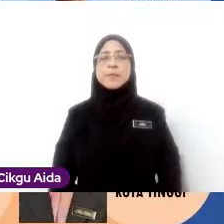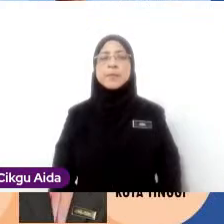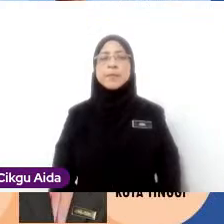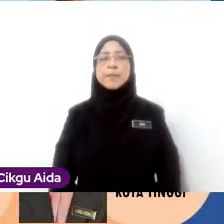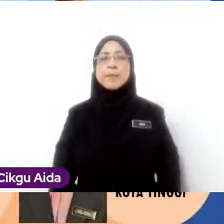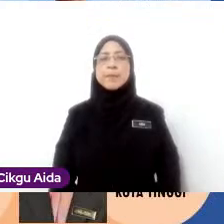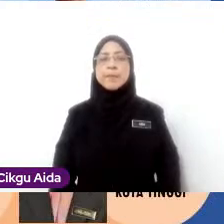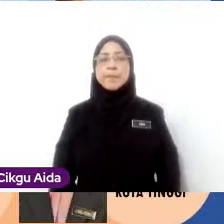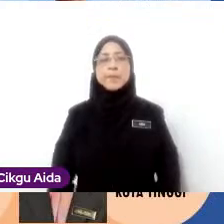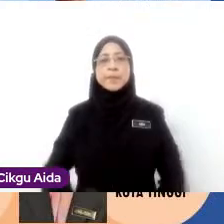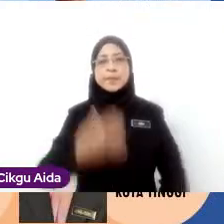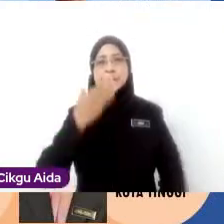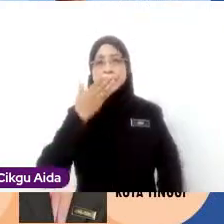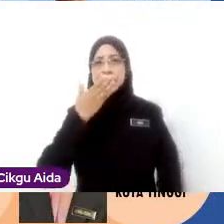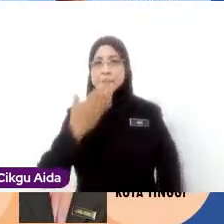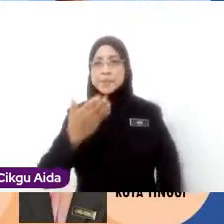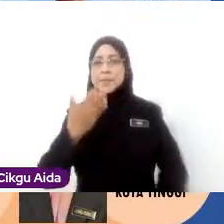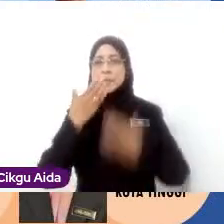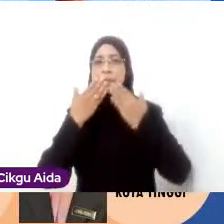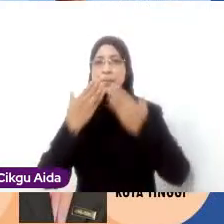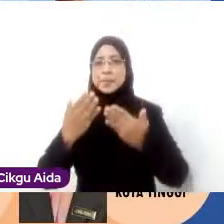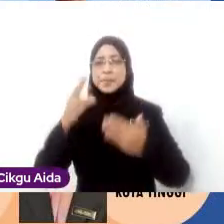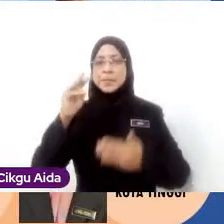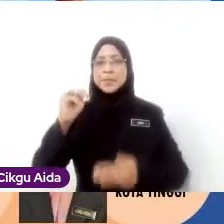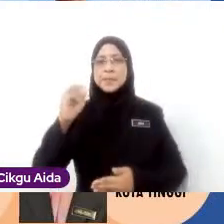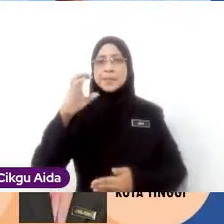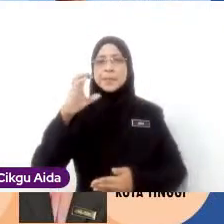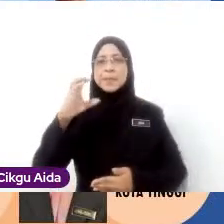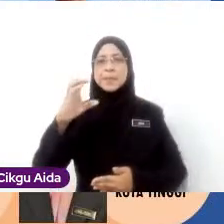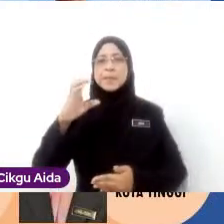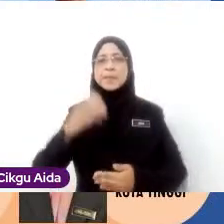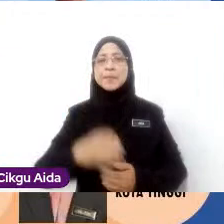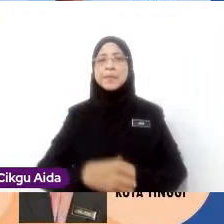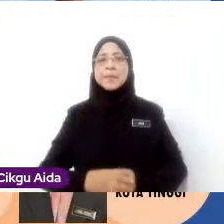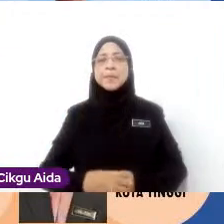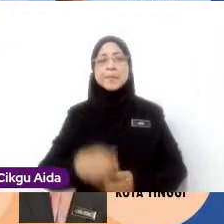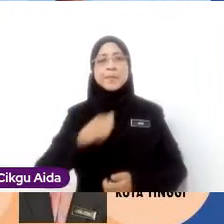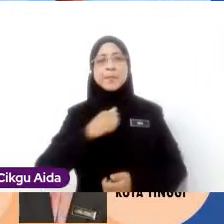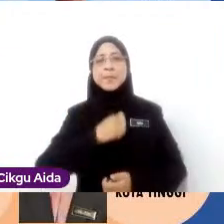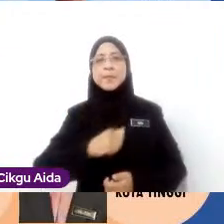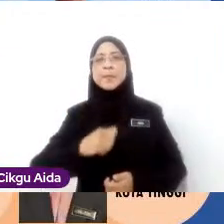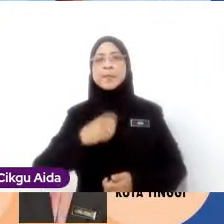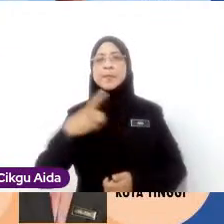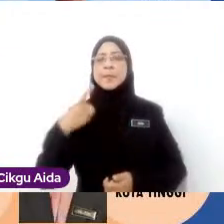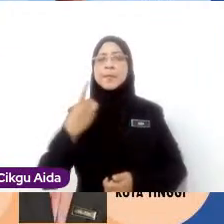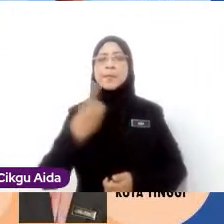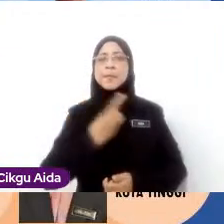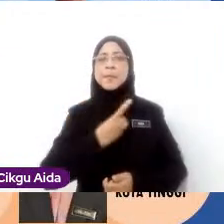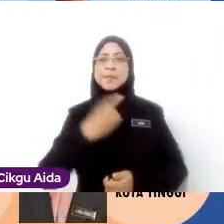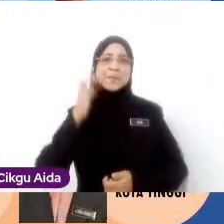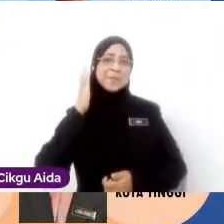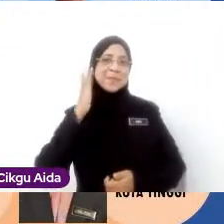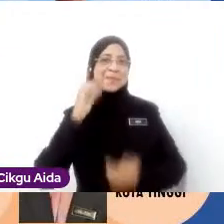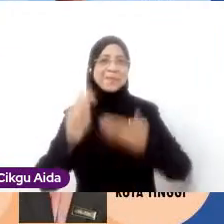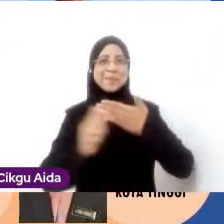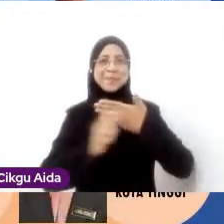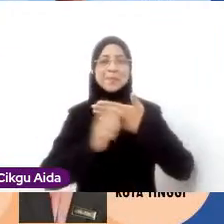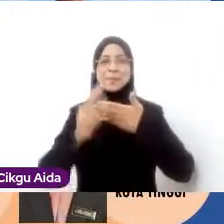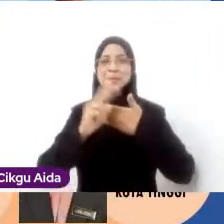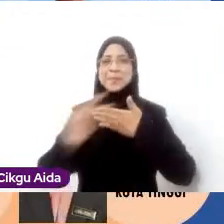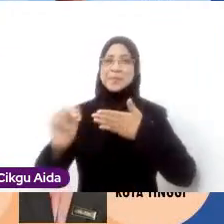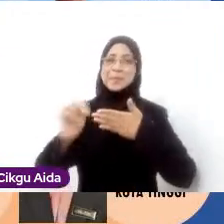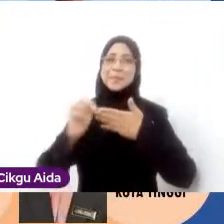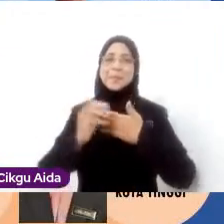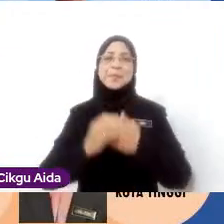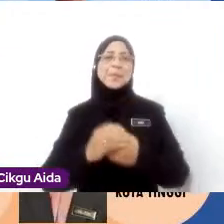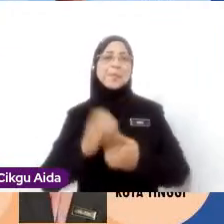Okey, terima kasih adik moderator. Okey, minta maaf eh. Kita ada penceramah tambahan dekat sini. Time ni dia nak kacau.